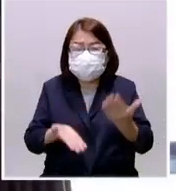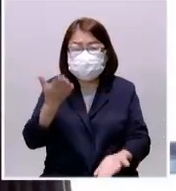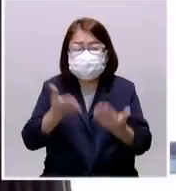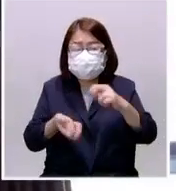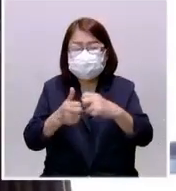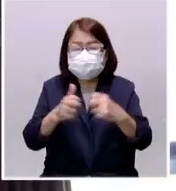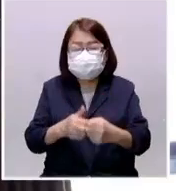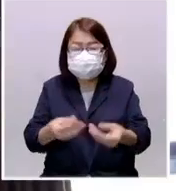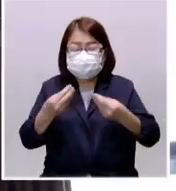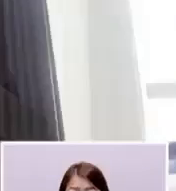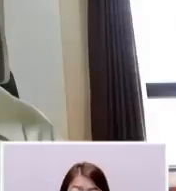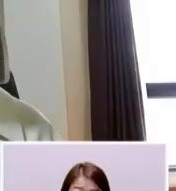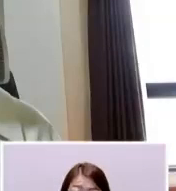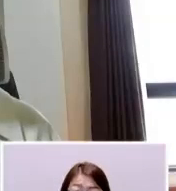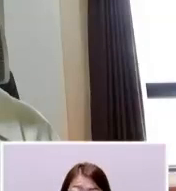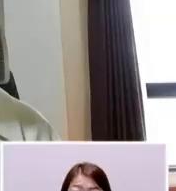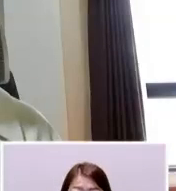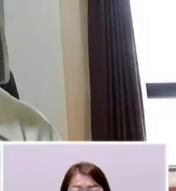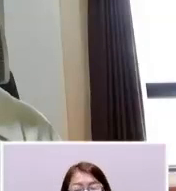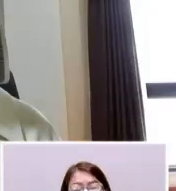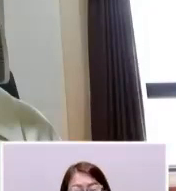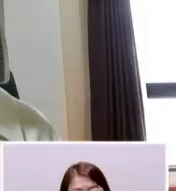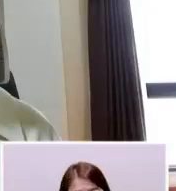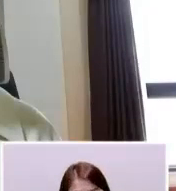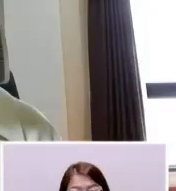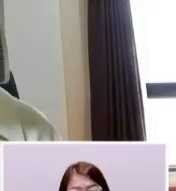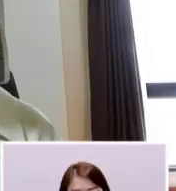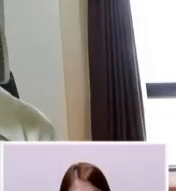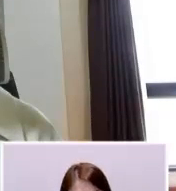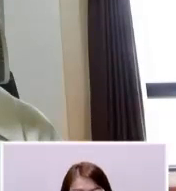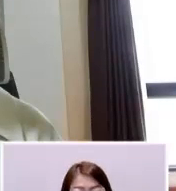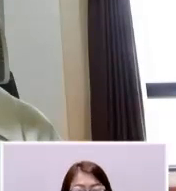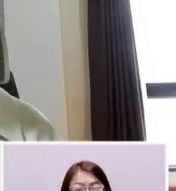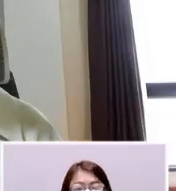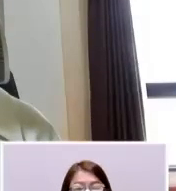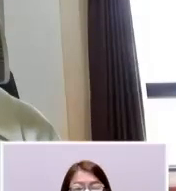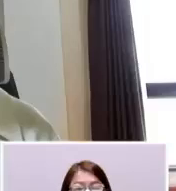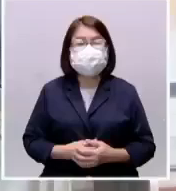ลกระทบกับไทยอย่างไรบ้างค่ะ ครับผมวันนี้ขอบคุณคุณเกรซมากครับ ขอบคุณค่ะ